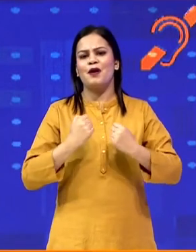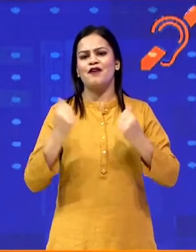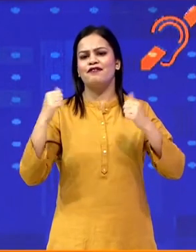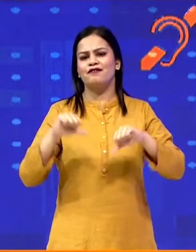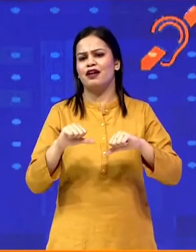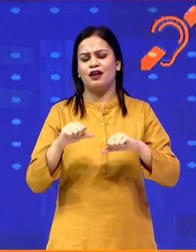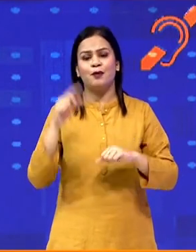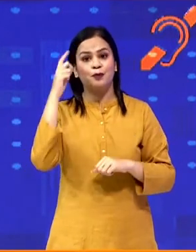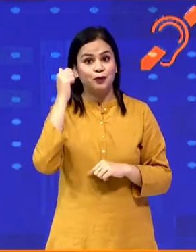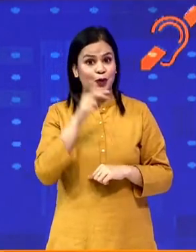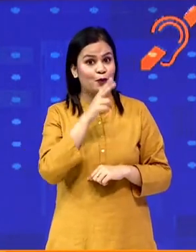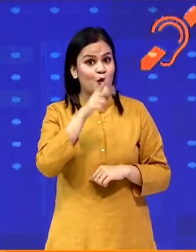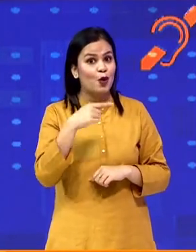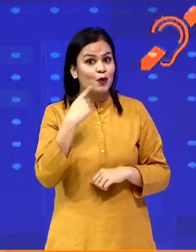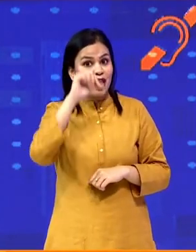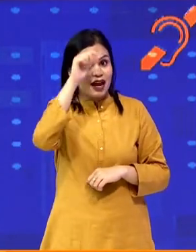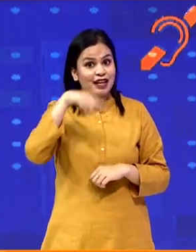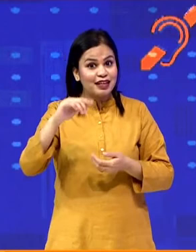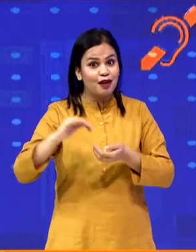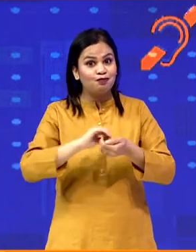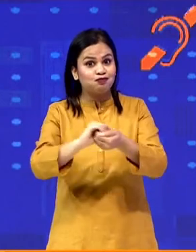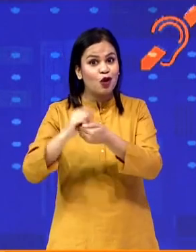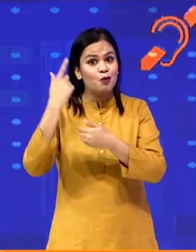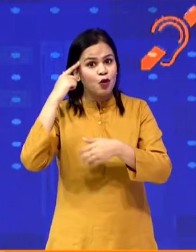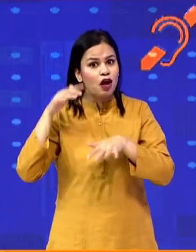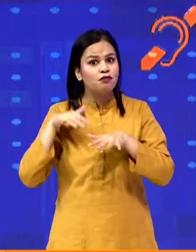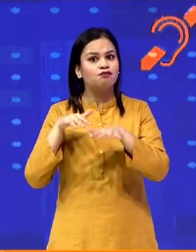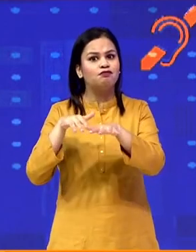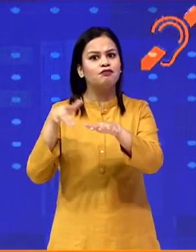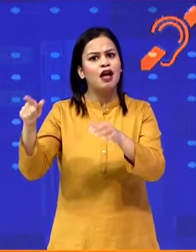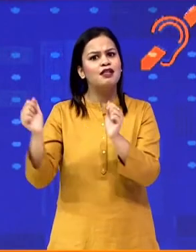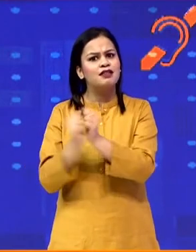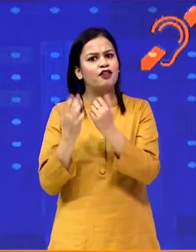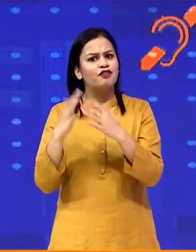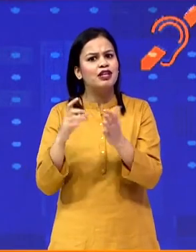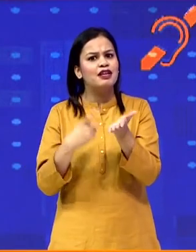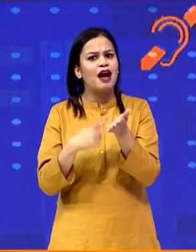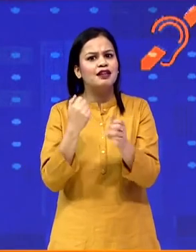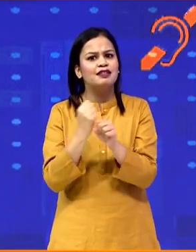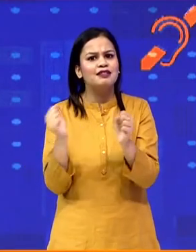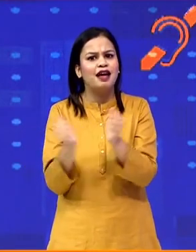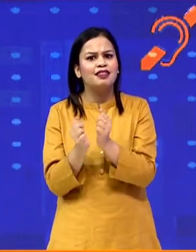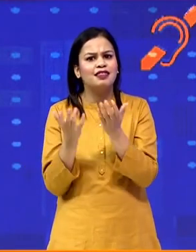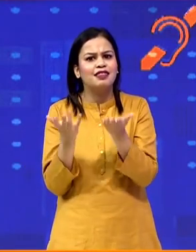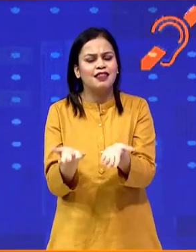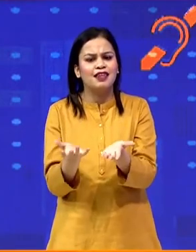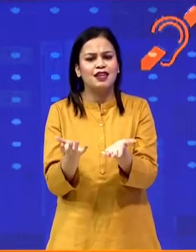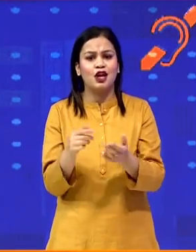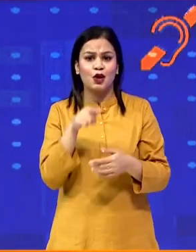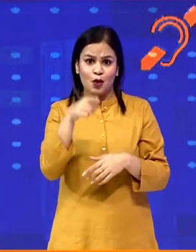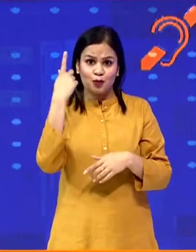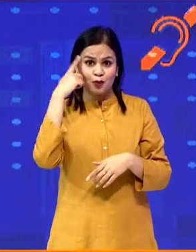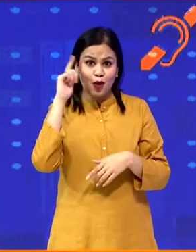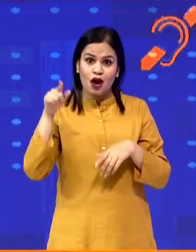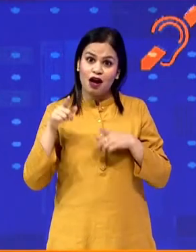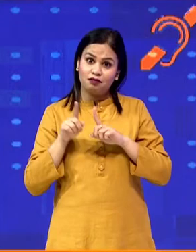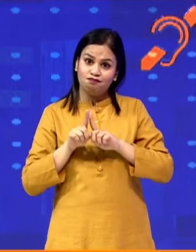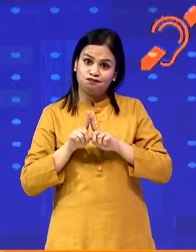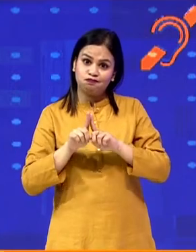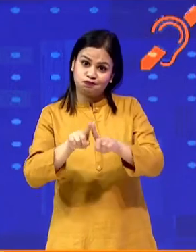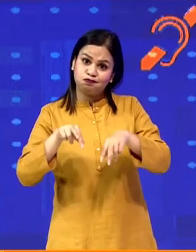यात्रा में चल रहे थे उनके साथ चलने से क्या हुआ की चलने से जो छवि थी पप्पू की वो बादल के एक तपस्वी की हो